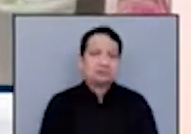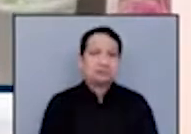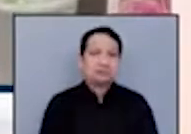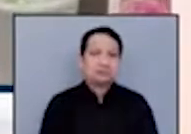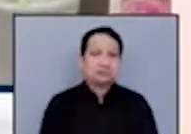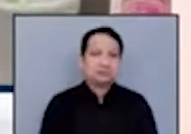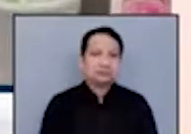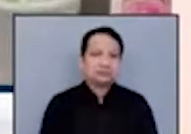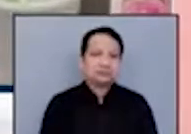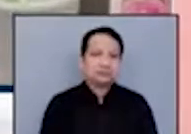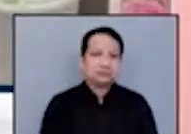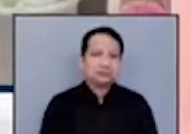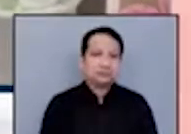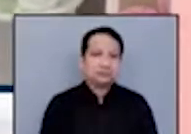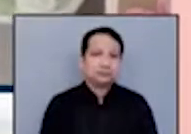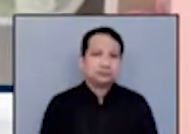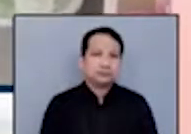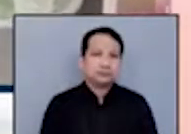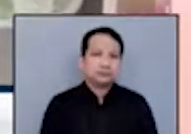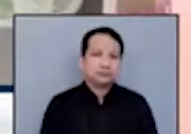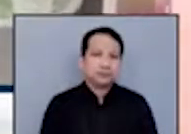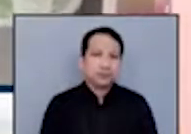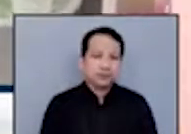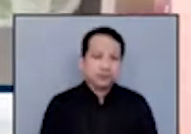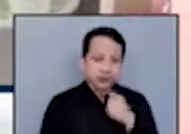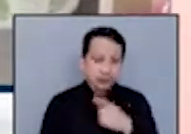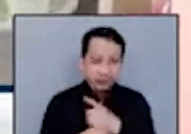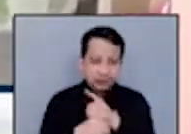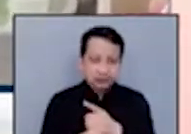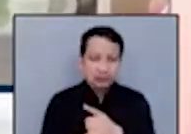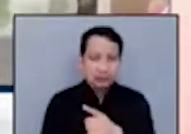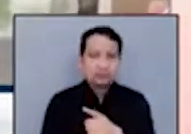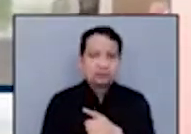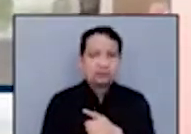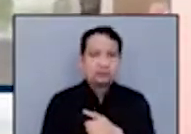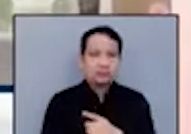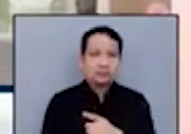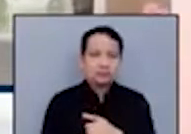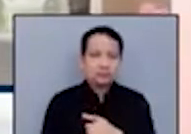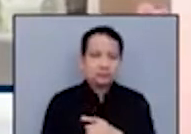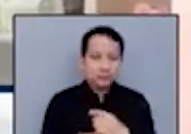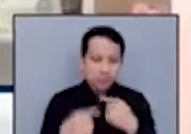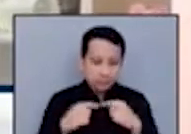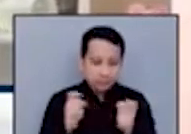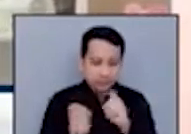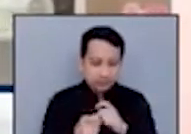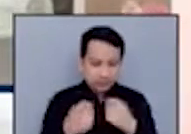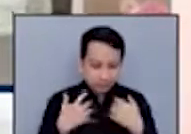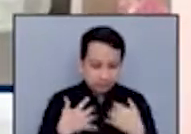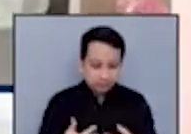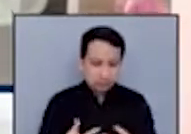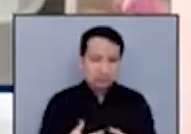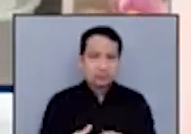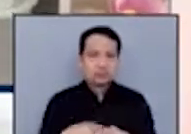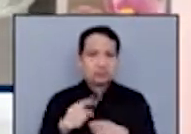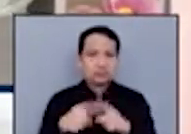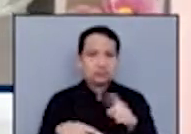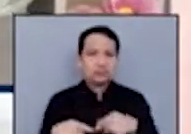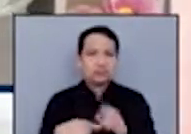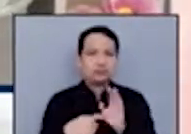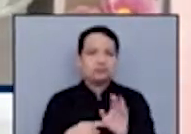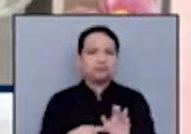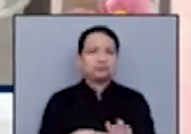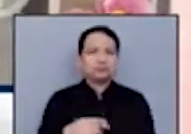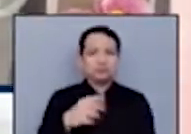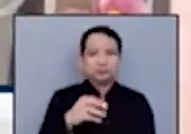main... depends mechanism nila is yung camouflage. Yes. Okay. Yun ang pinaka ano nila. Iba-iba yung itsura. Ito po ba yung mantis din? Yes, sir.